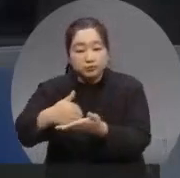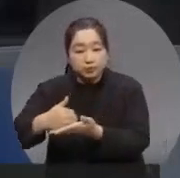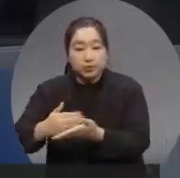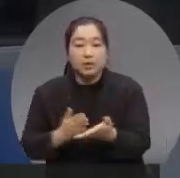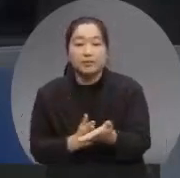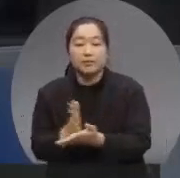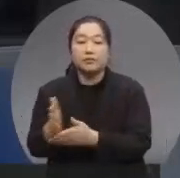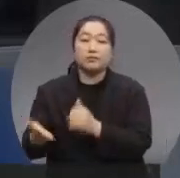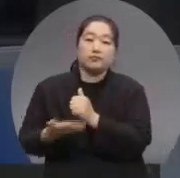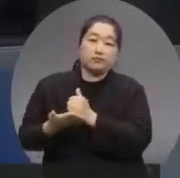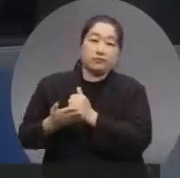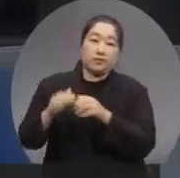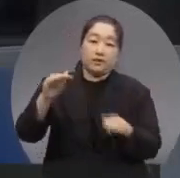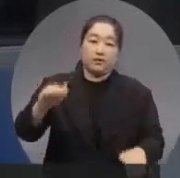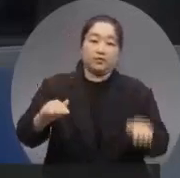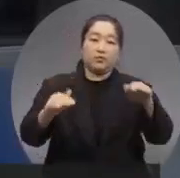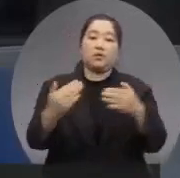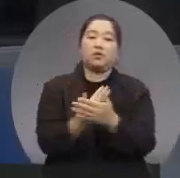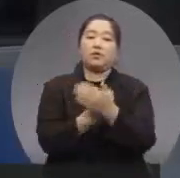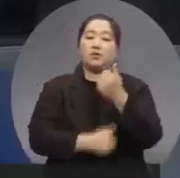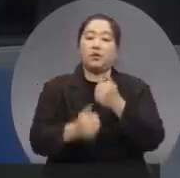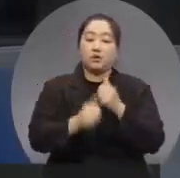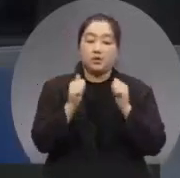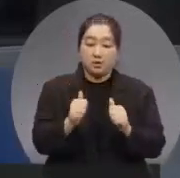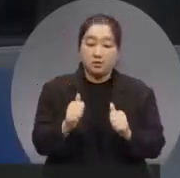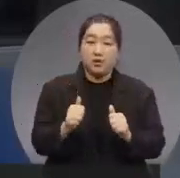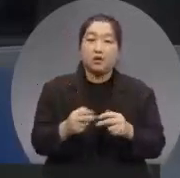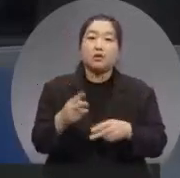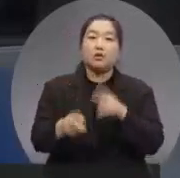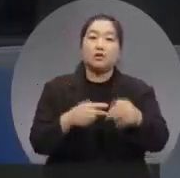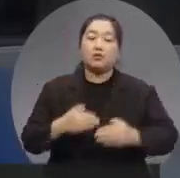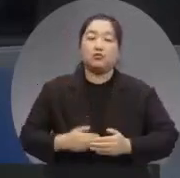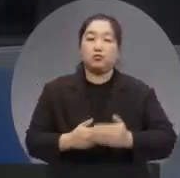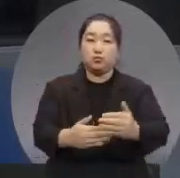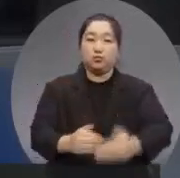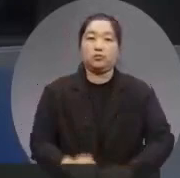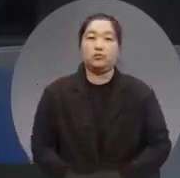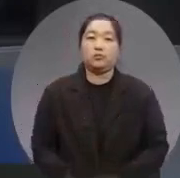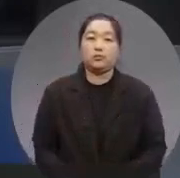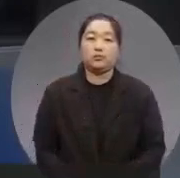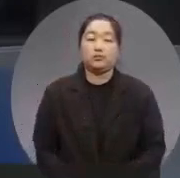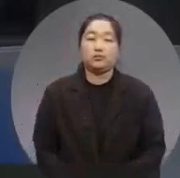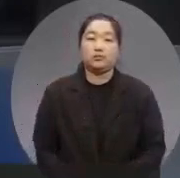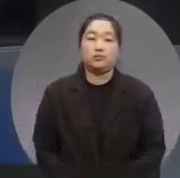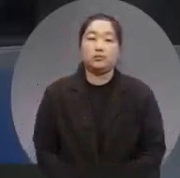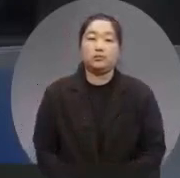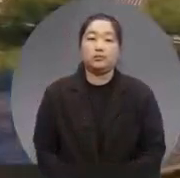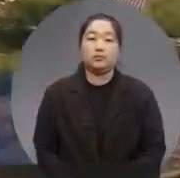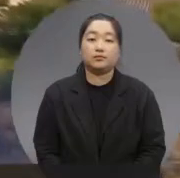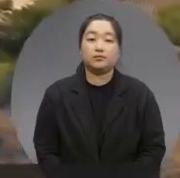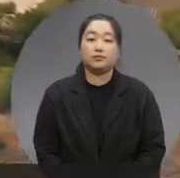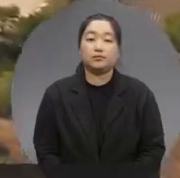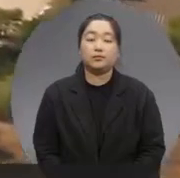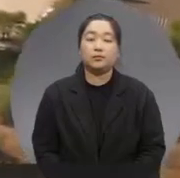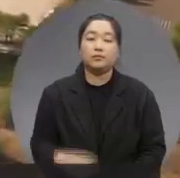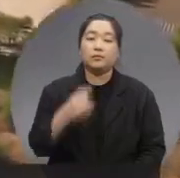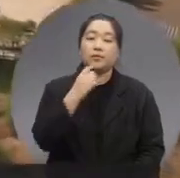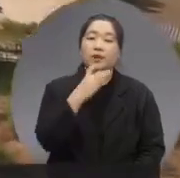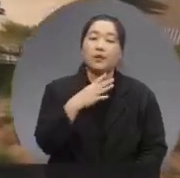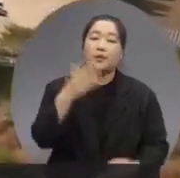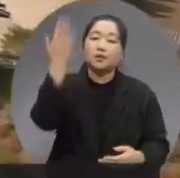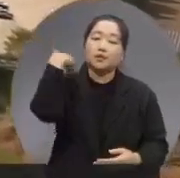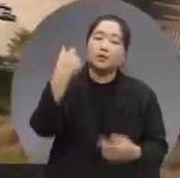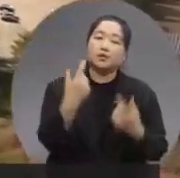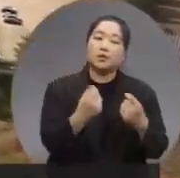부서에서 추천받아갖고 균형발전위원회에서 심의를 해갖고 사업을 추진하고. 다만